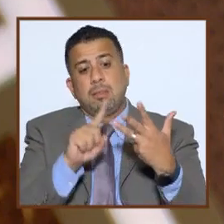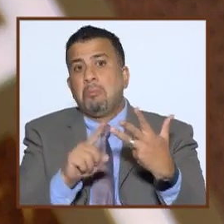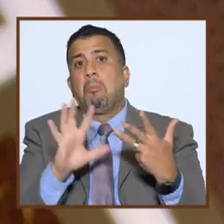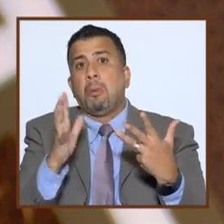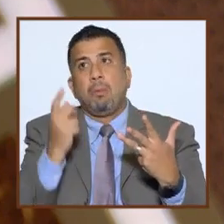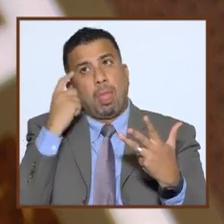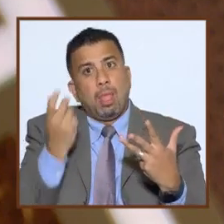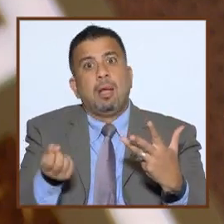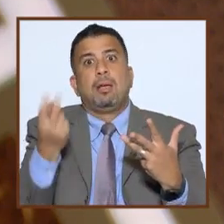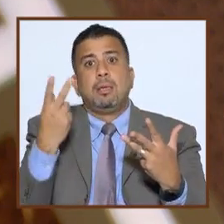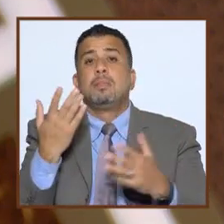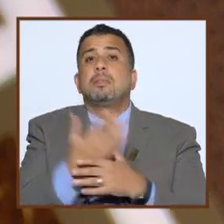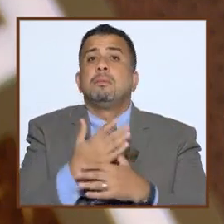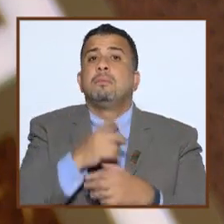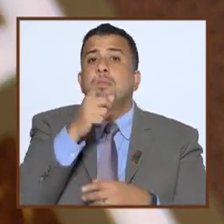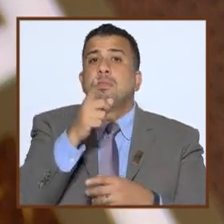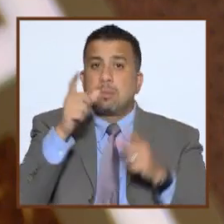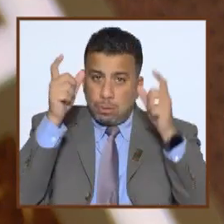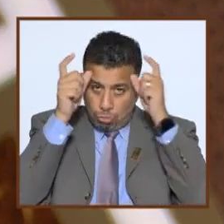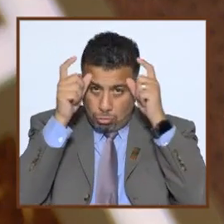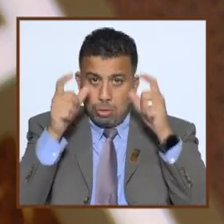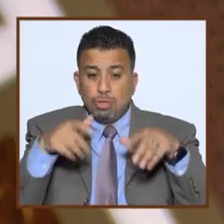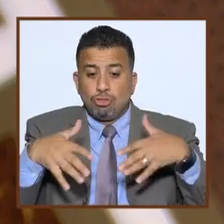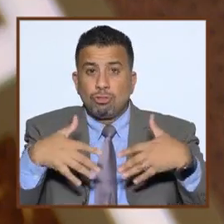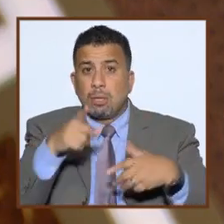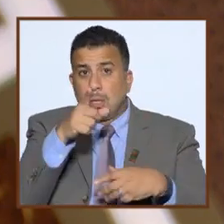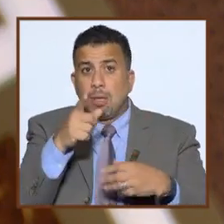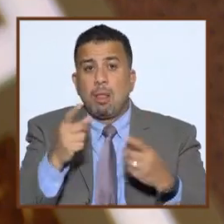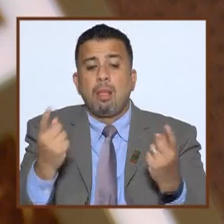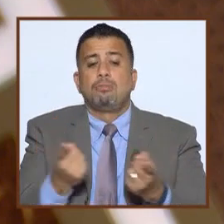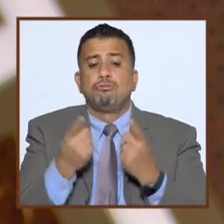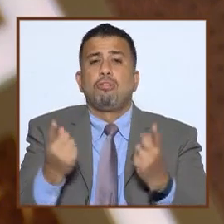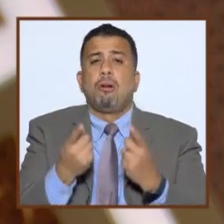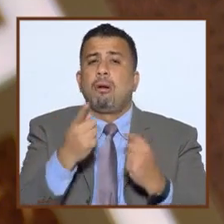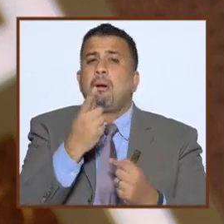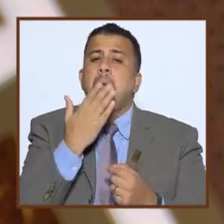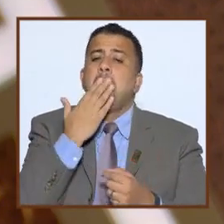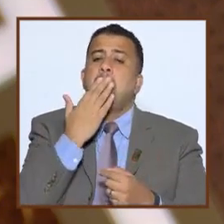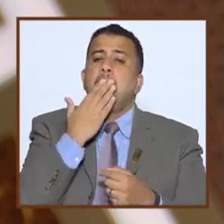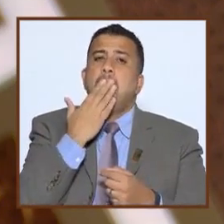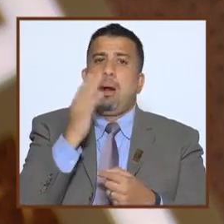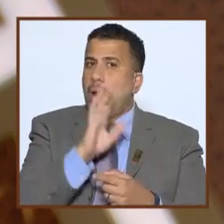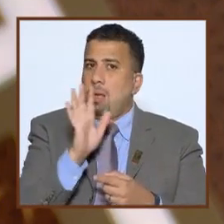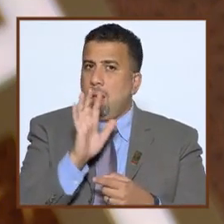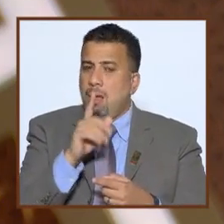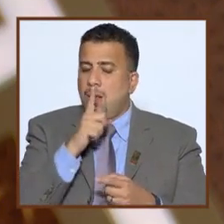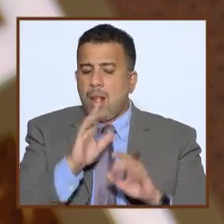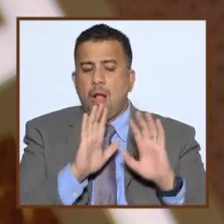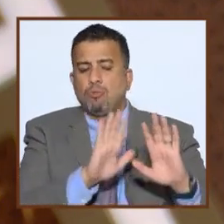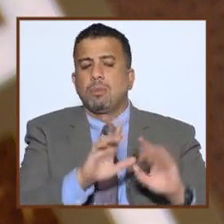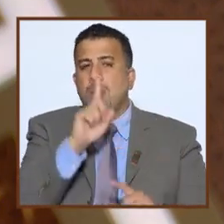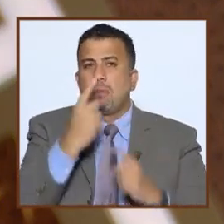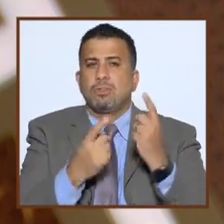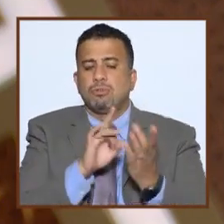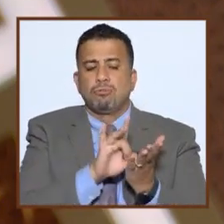وهذا سبب انتي انت انت اللي سمحت للشيطان انه يعني يقول لك من شيء الى شيء لا